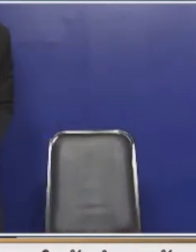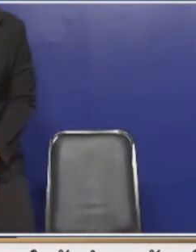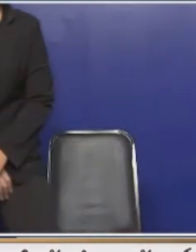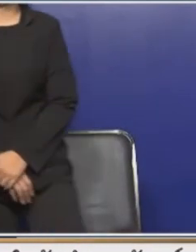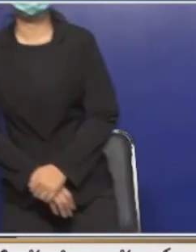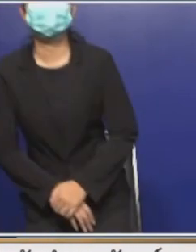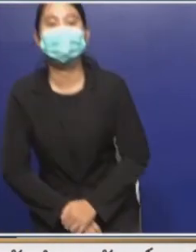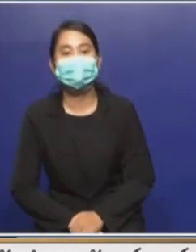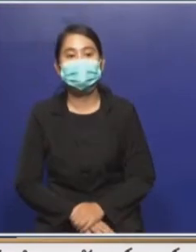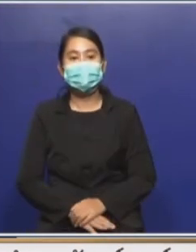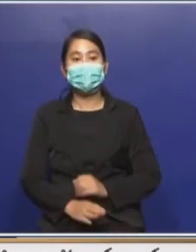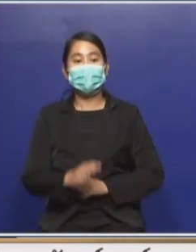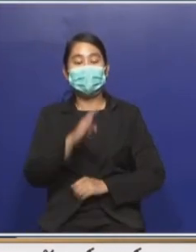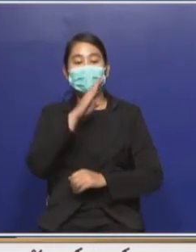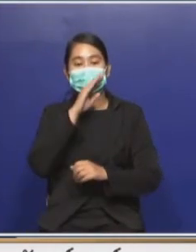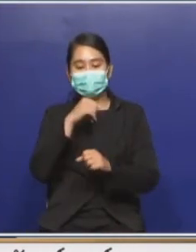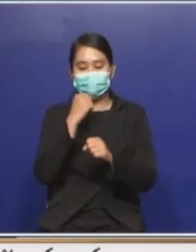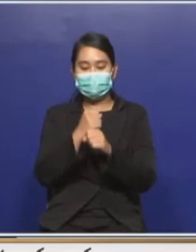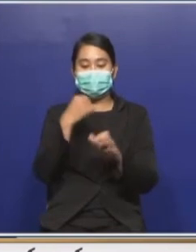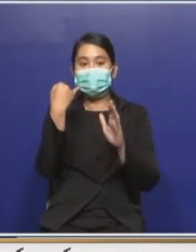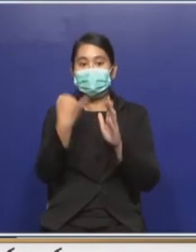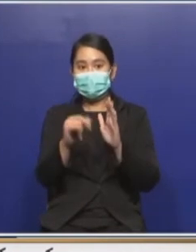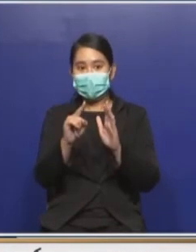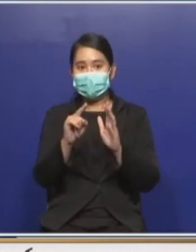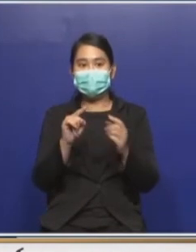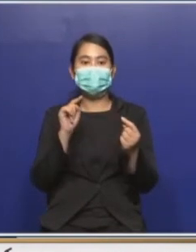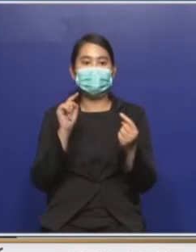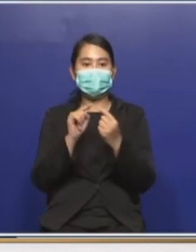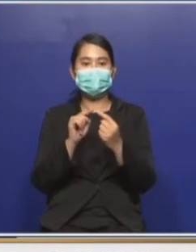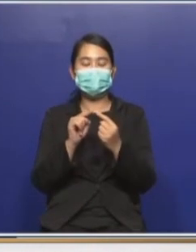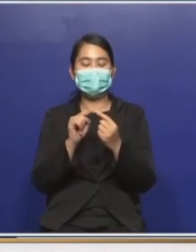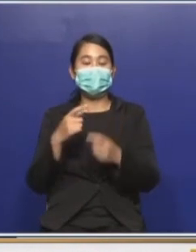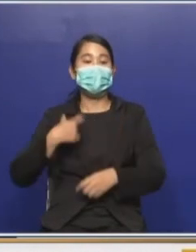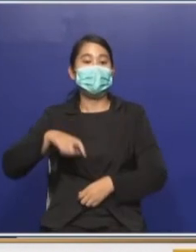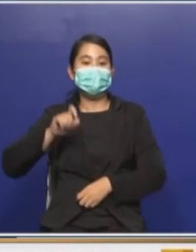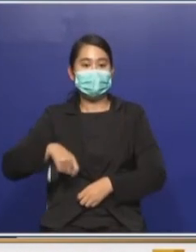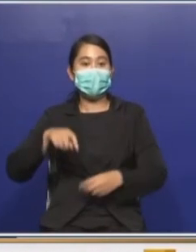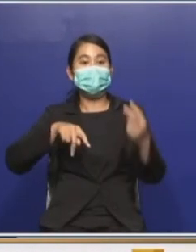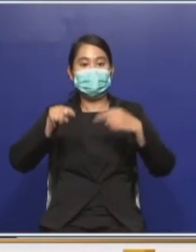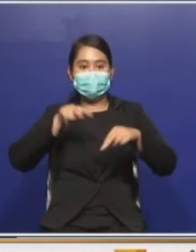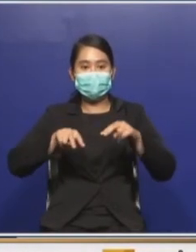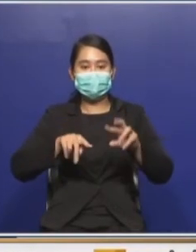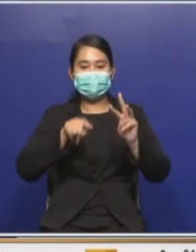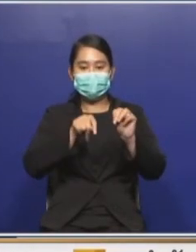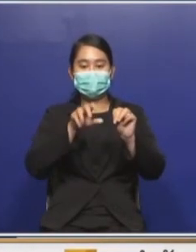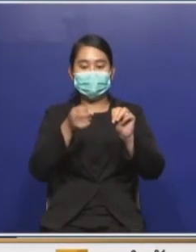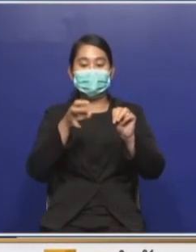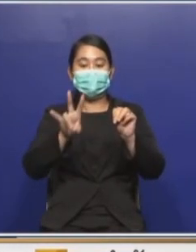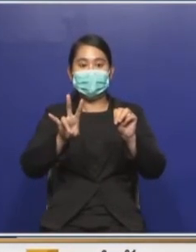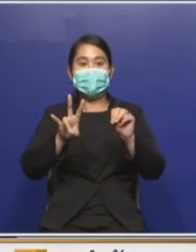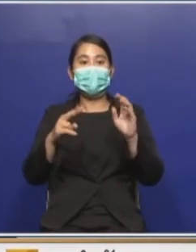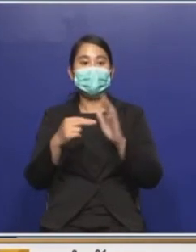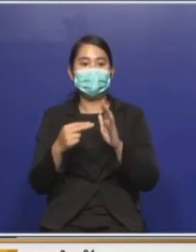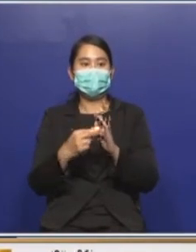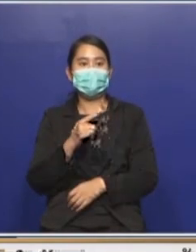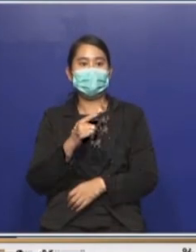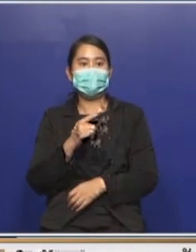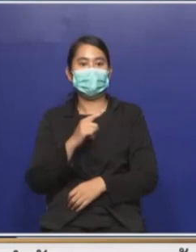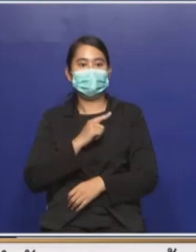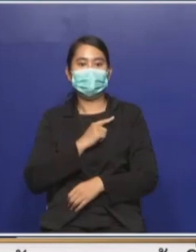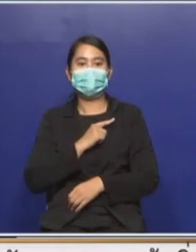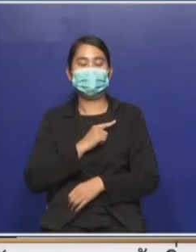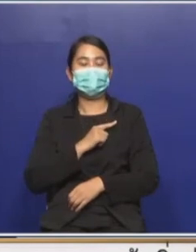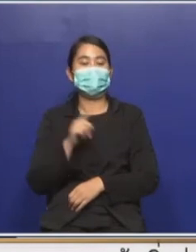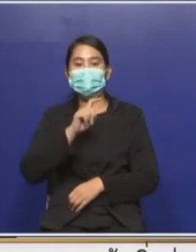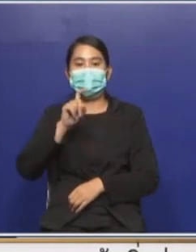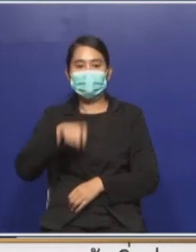ถ้าเกิดความผิดใดๆไม่อยู่ในบังคับของศาลปกครองมาตรา17ไม่ต้องรับผิดทั้งทาง